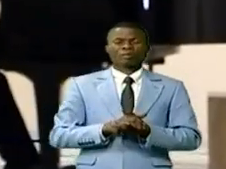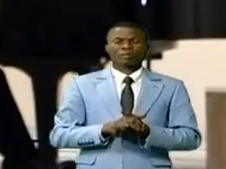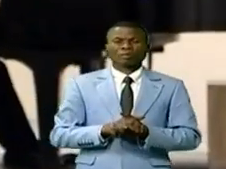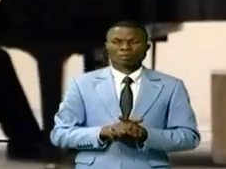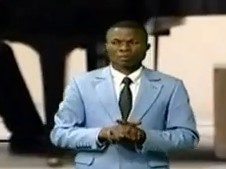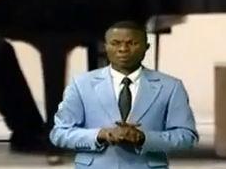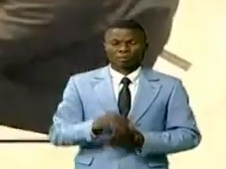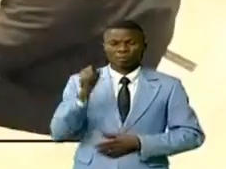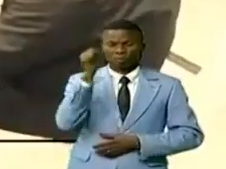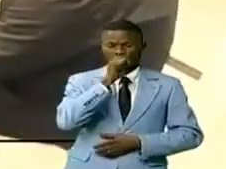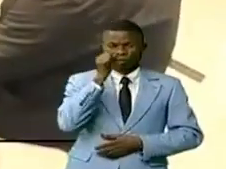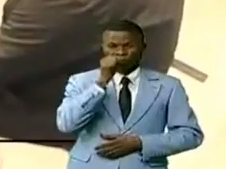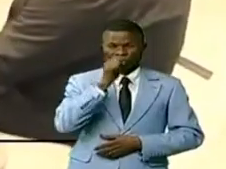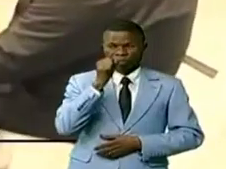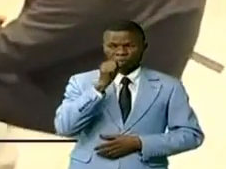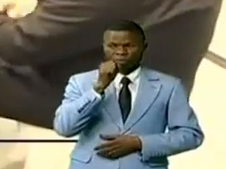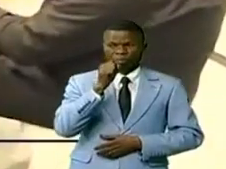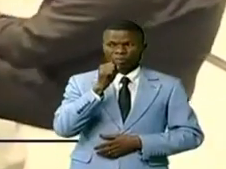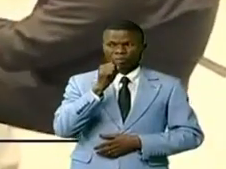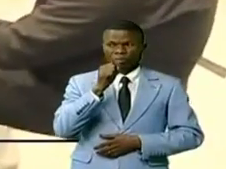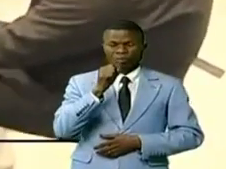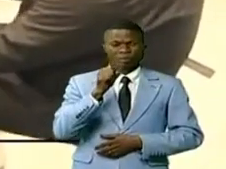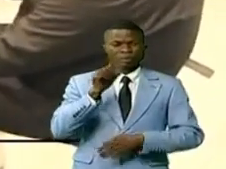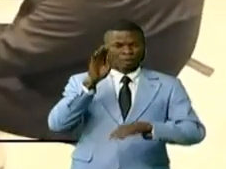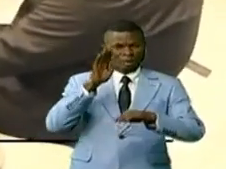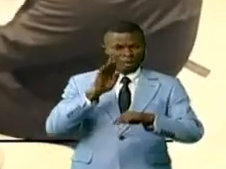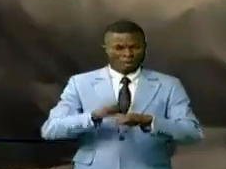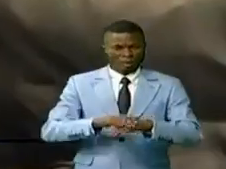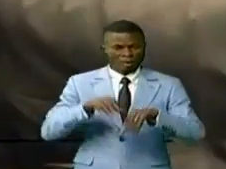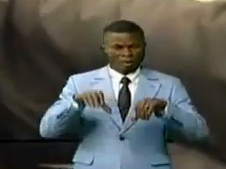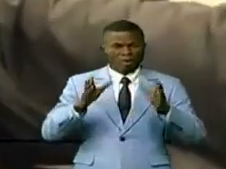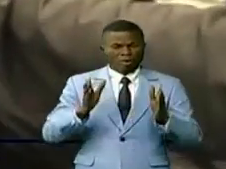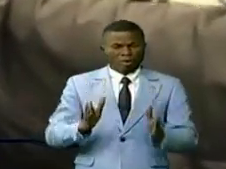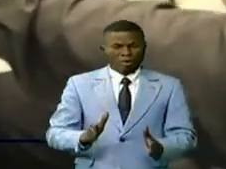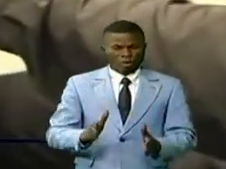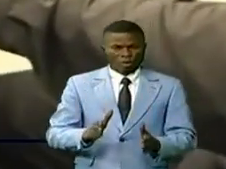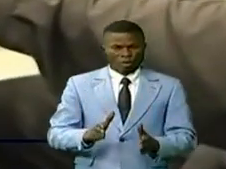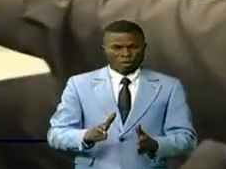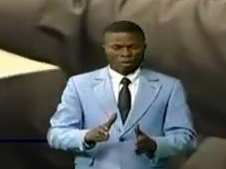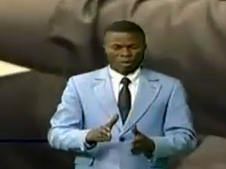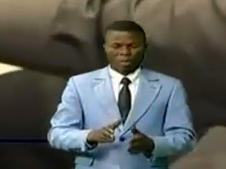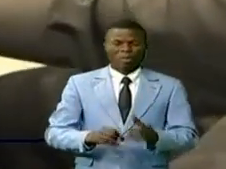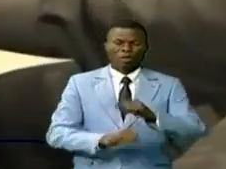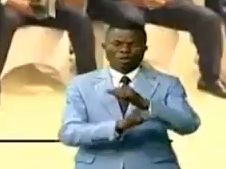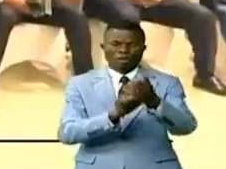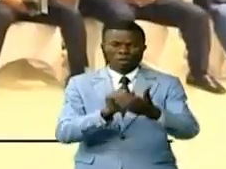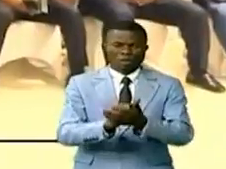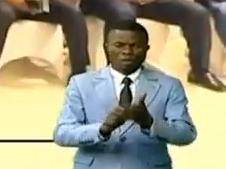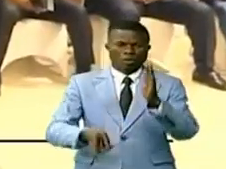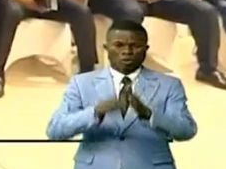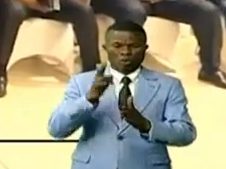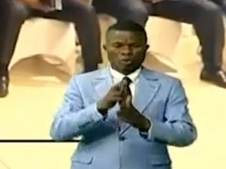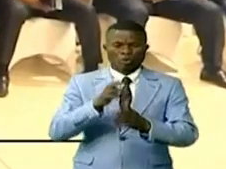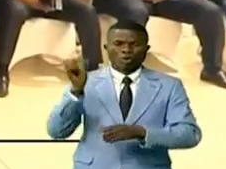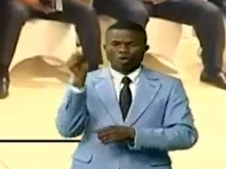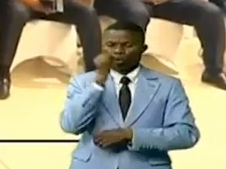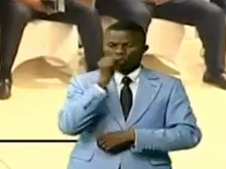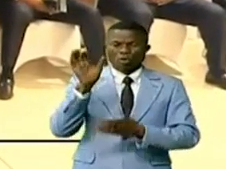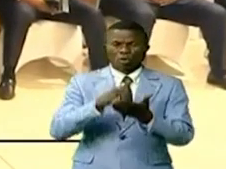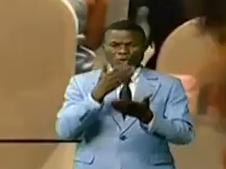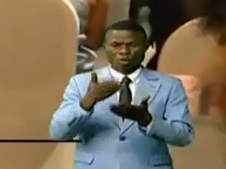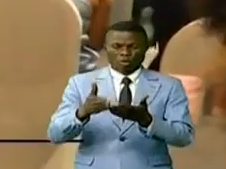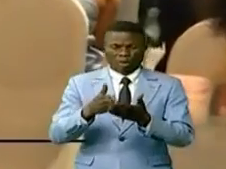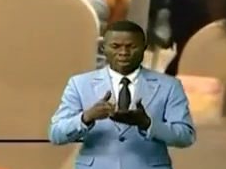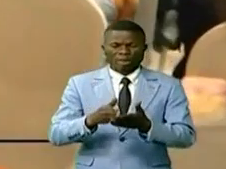Une musique exotique qui a captivé les Congolais, habitués à la rumba, 12 chansons russes, du vrai